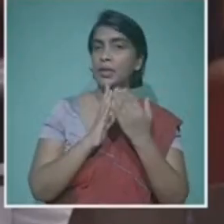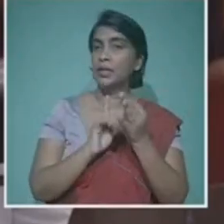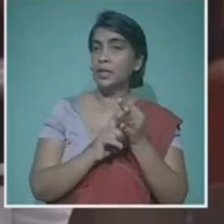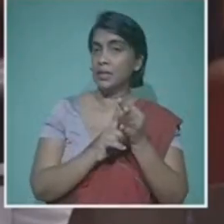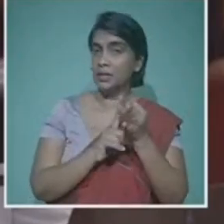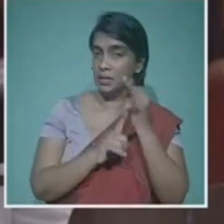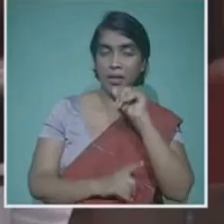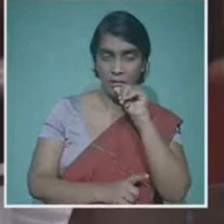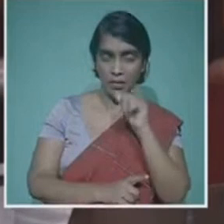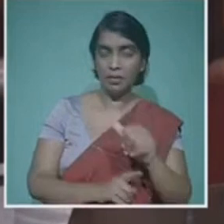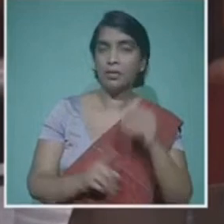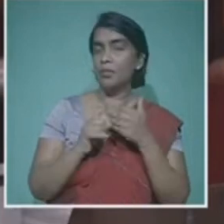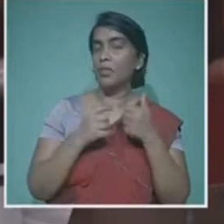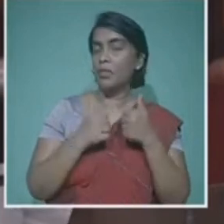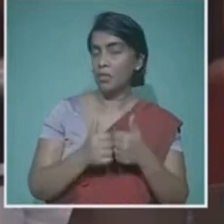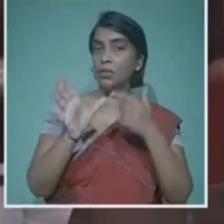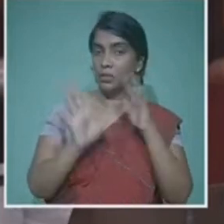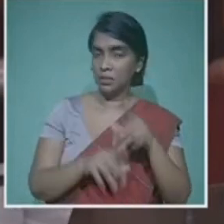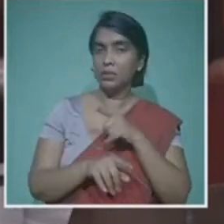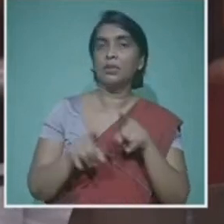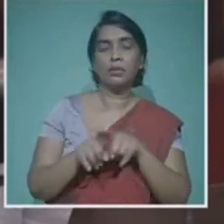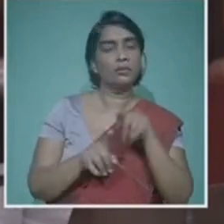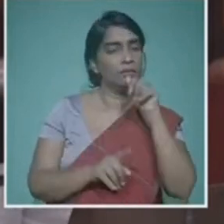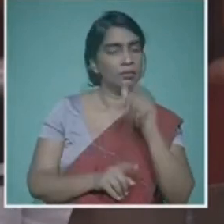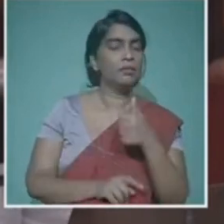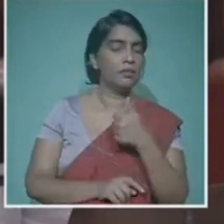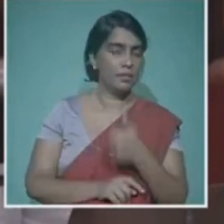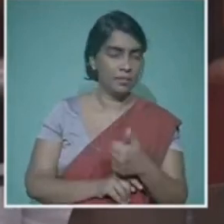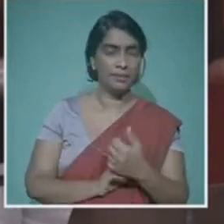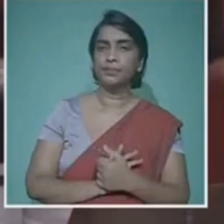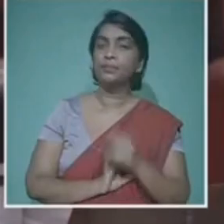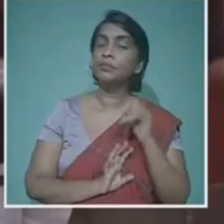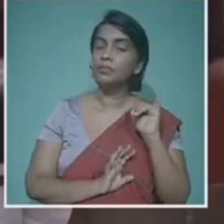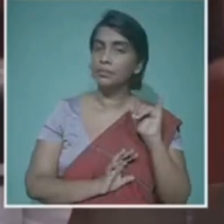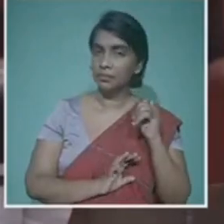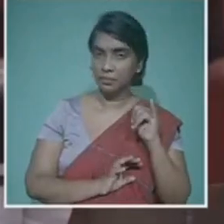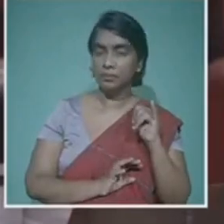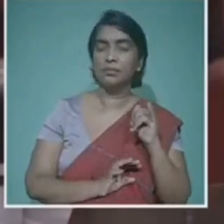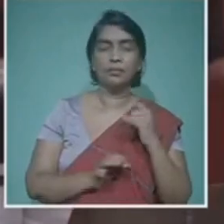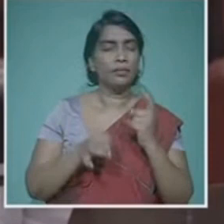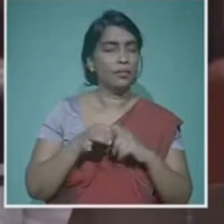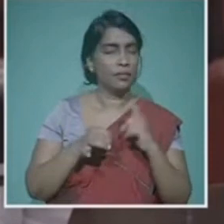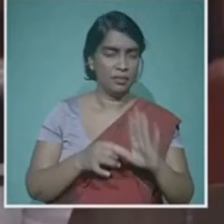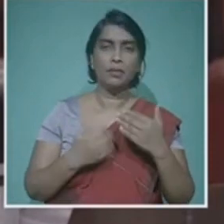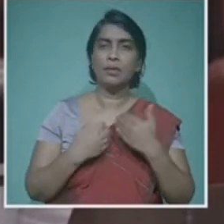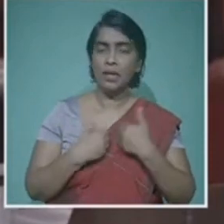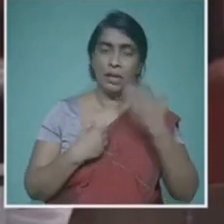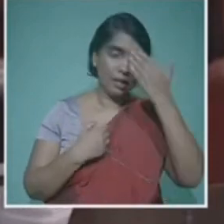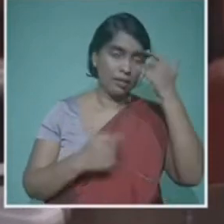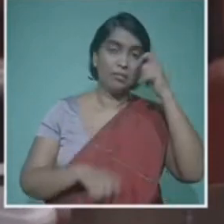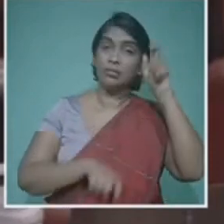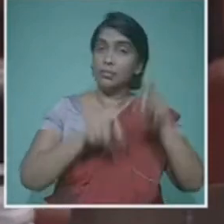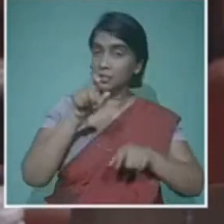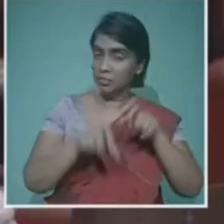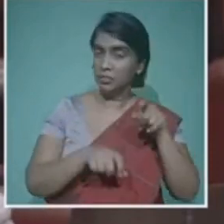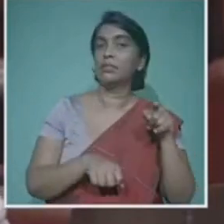உண்மையிலே வரவேற்கத்தக்கது. அந்த வகையிலே ஒரு சில தடங்கல்கள் ஏற்பட்டிருந்தாலும் கூட எங்களுடைய தமிழ் மக்கள் தங்களுடைய அந்த